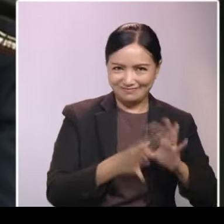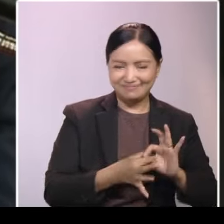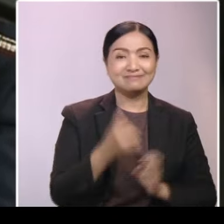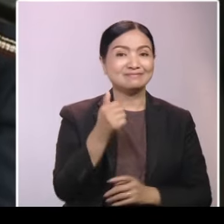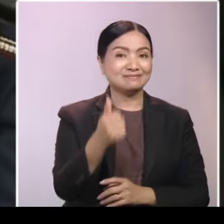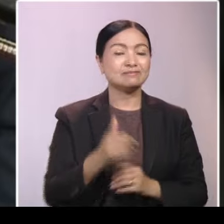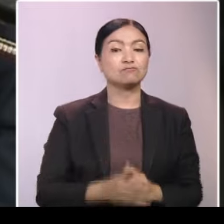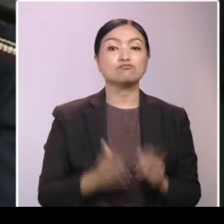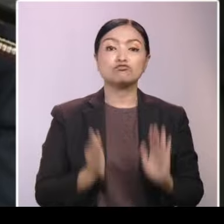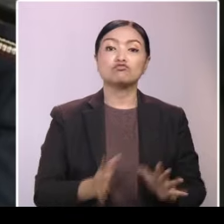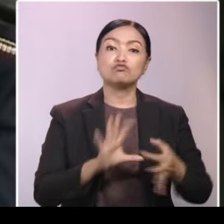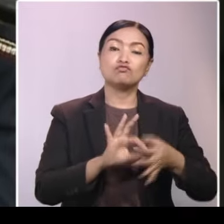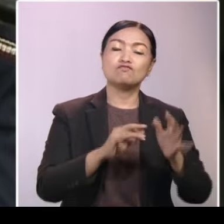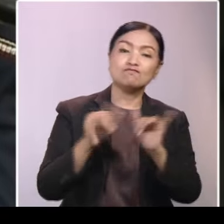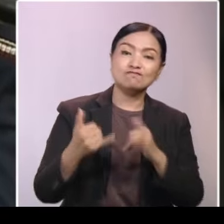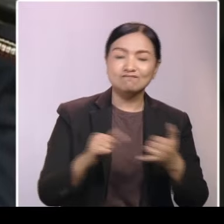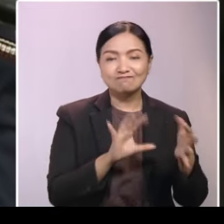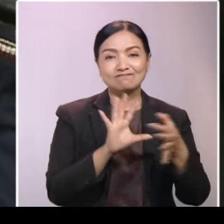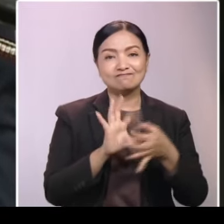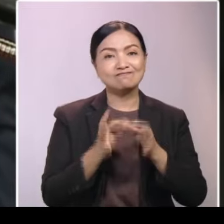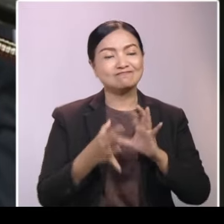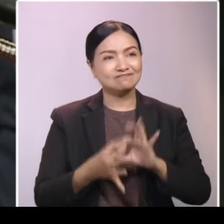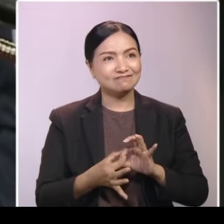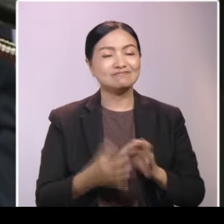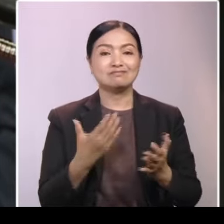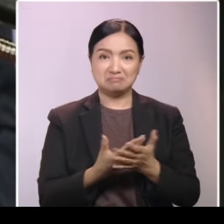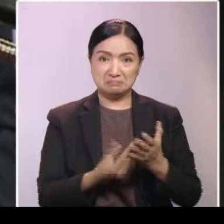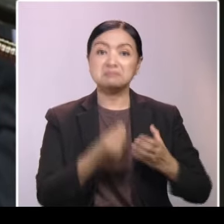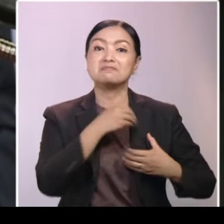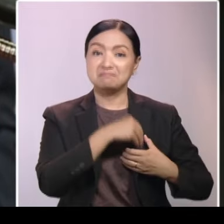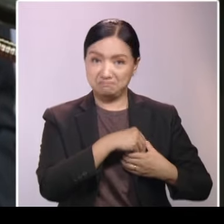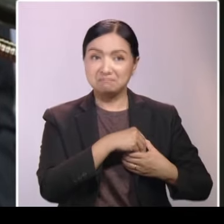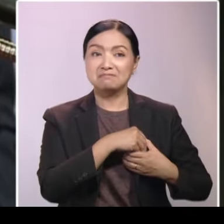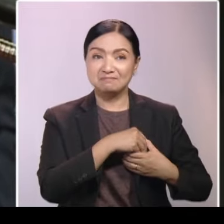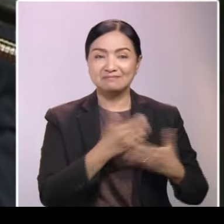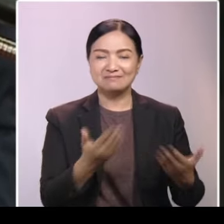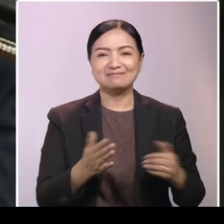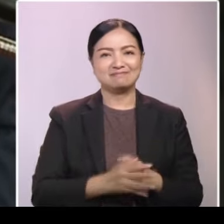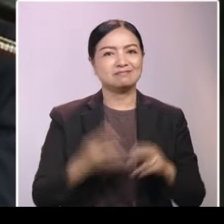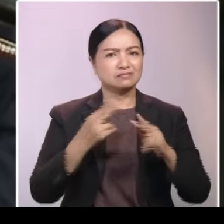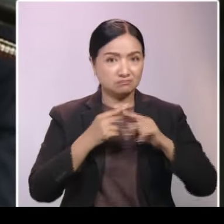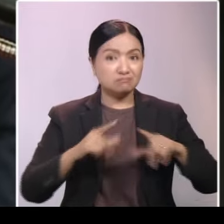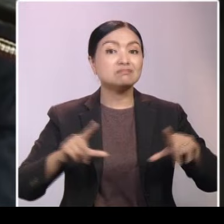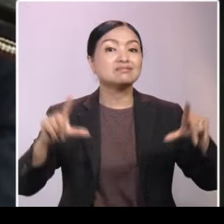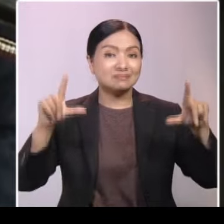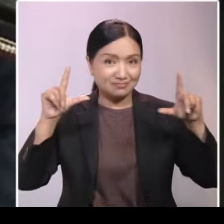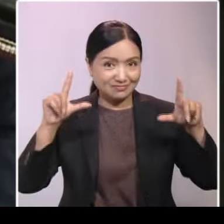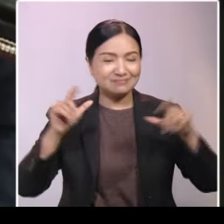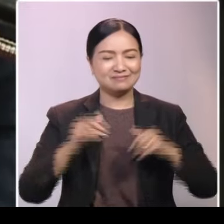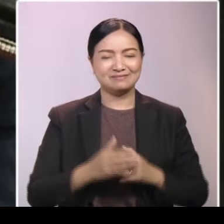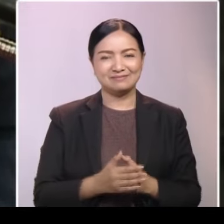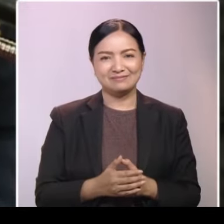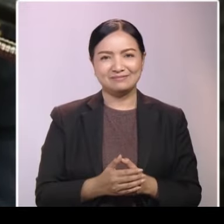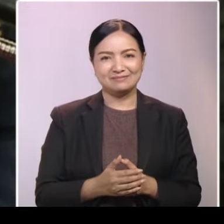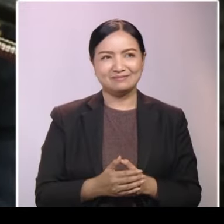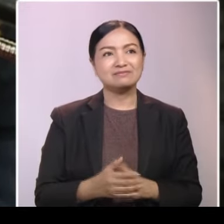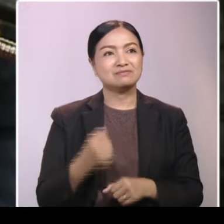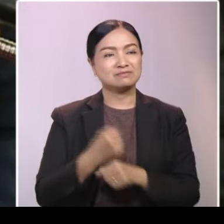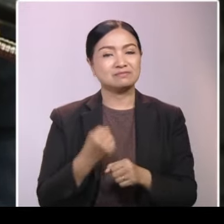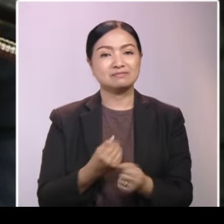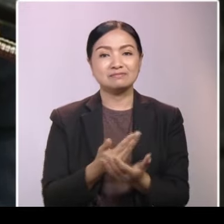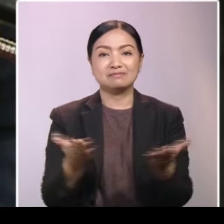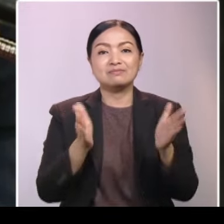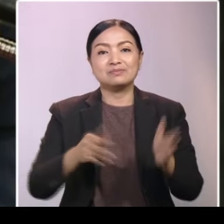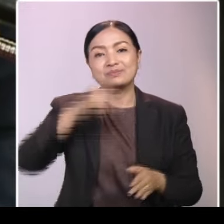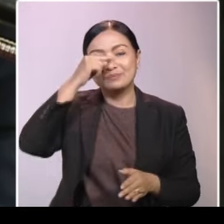ปเล่นกีฬาเพื่อที่จะได้ตังค์ด้วยแล้วก็มีชื่อเสียงด้วยแล้วทำให้คน